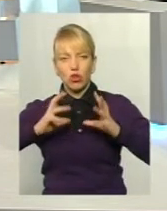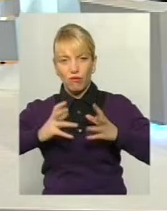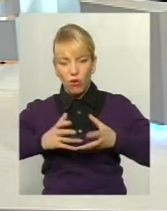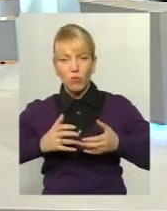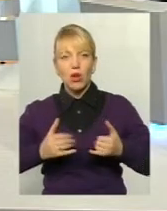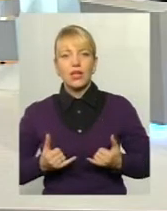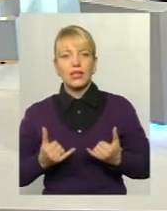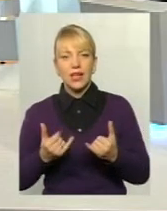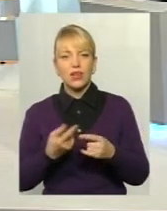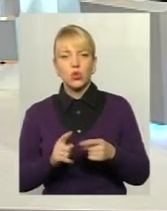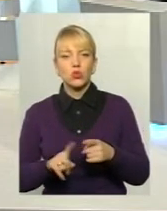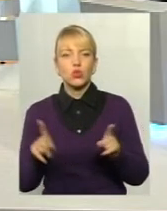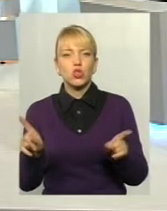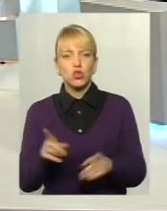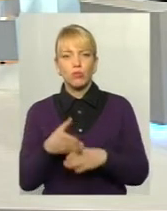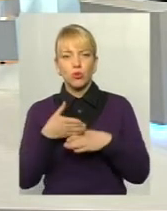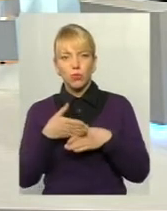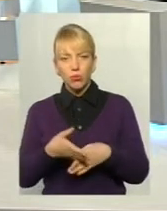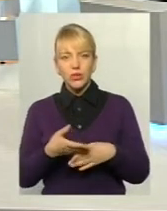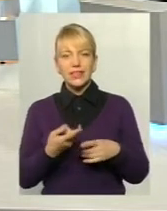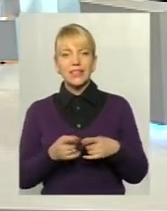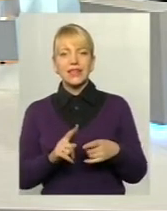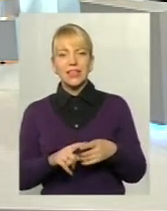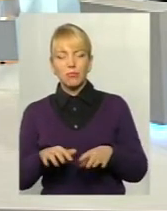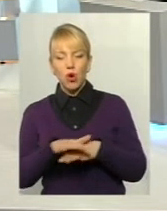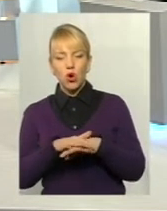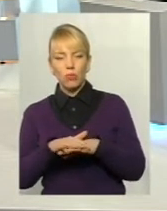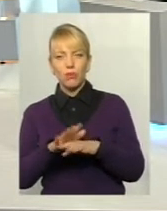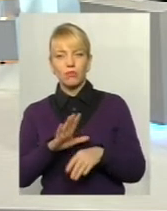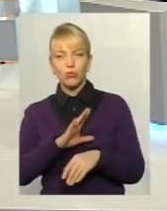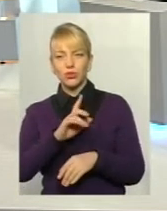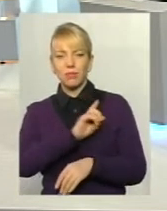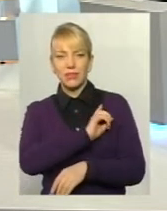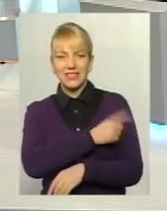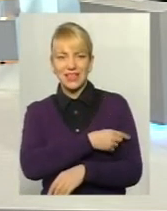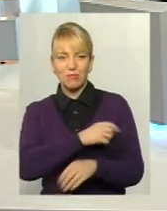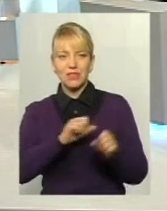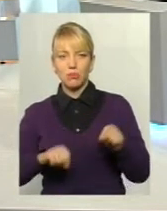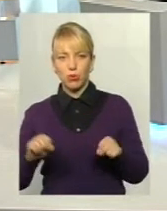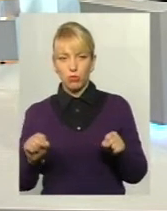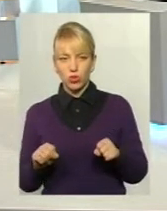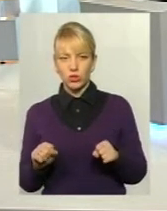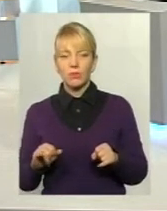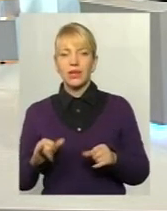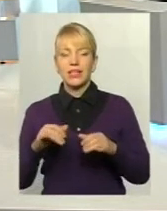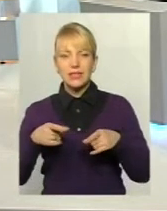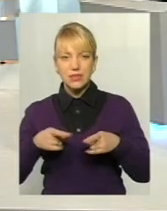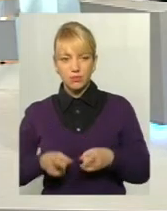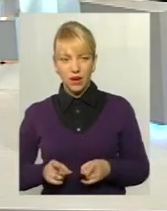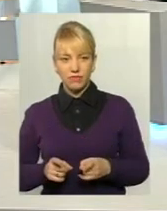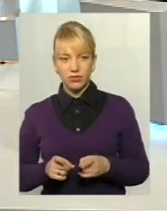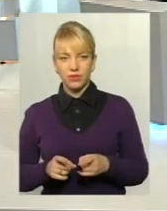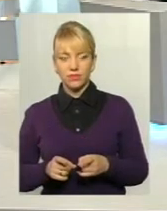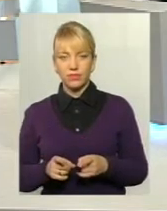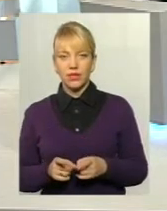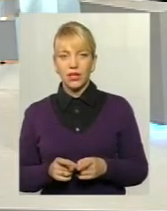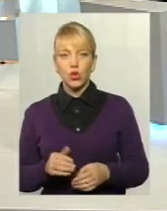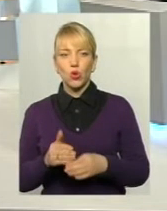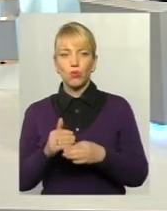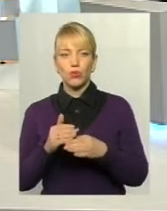для того, аби допомогти тим громадам бути міцними, спроможними і справді